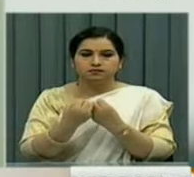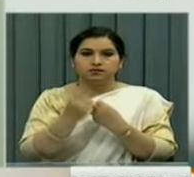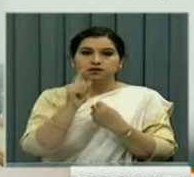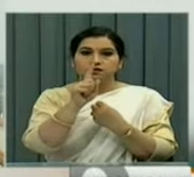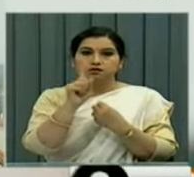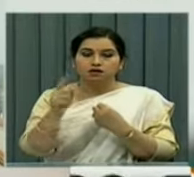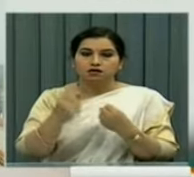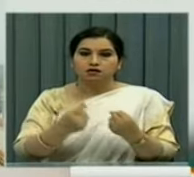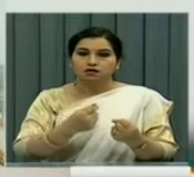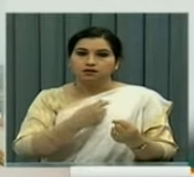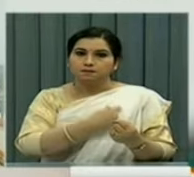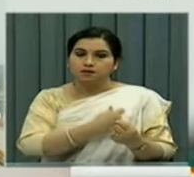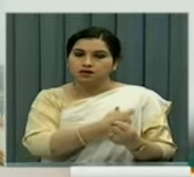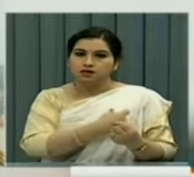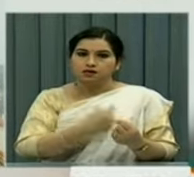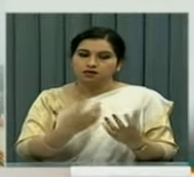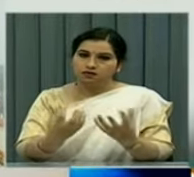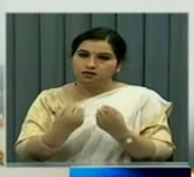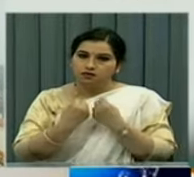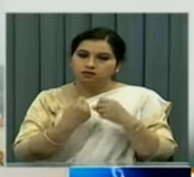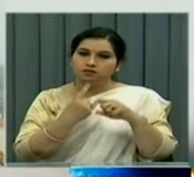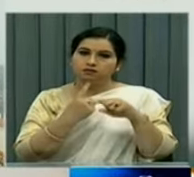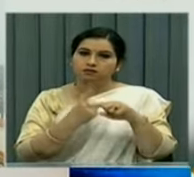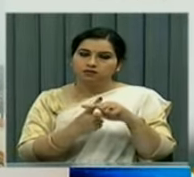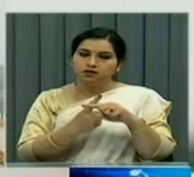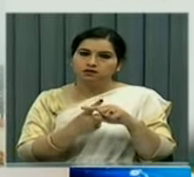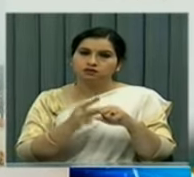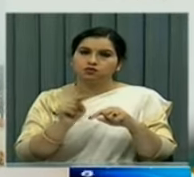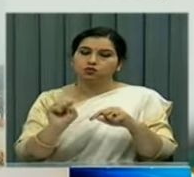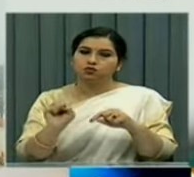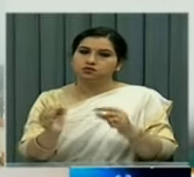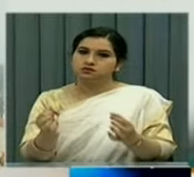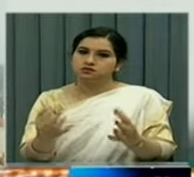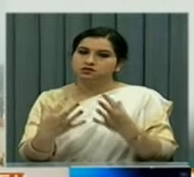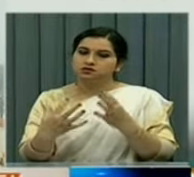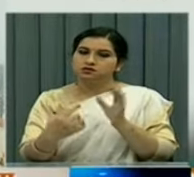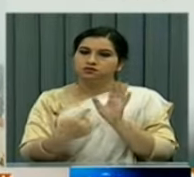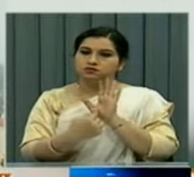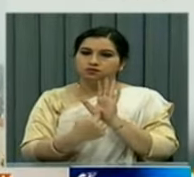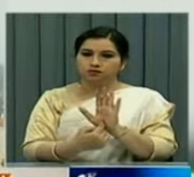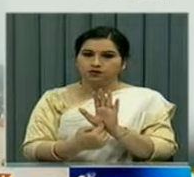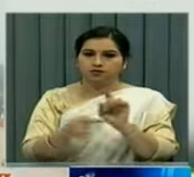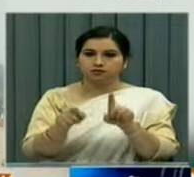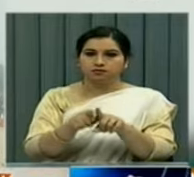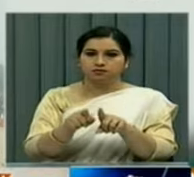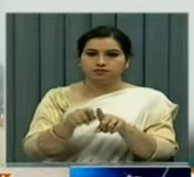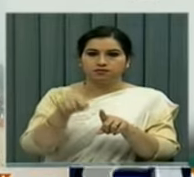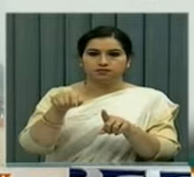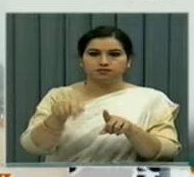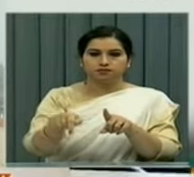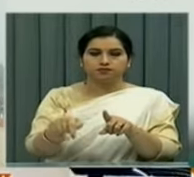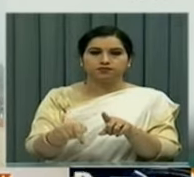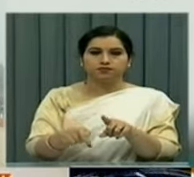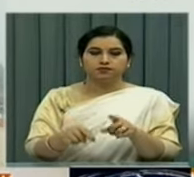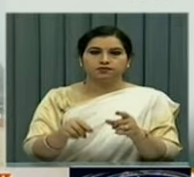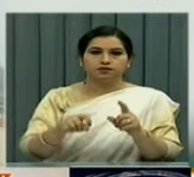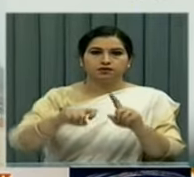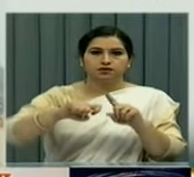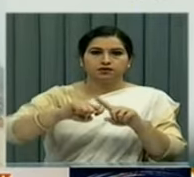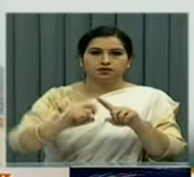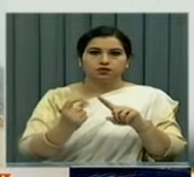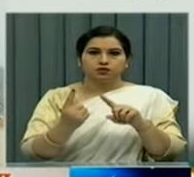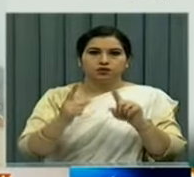है। सो इस तरीके से हमारी पैरामिलिट्री फोर्सेस जो है राउंड द क्लॉक काम कर रही है, और वर्ल्ड का हाईएस्ट स्टैंडर्ड माना जाता है हमारी।